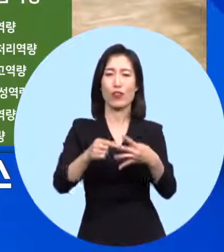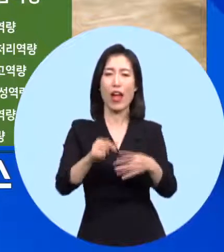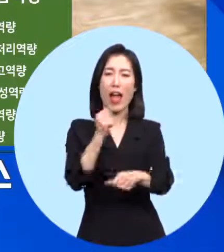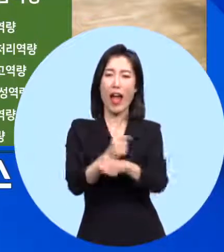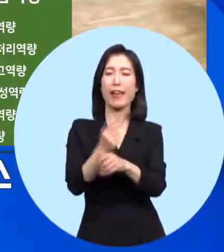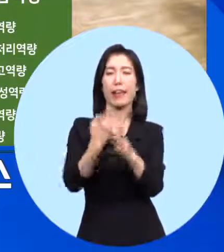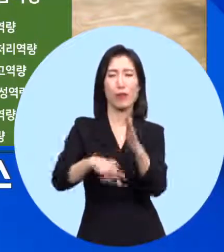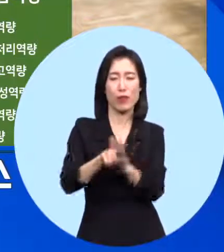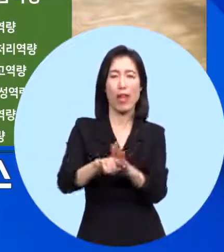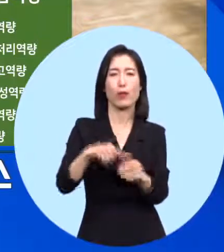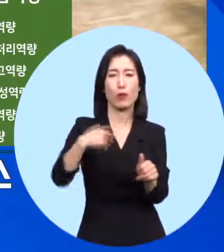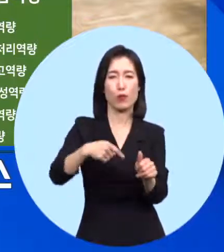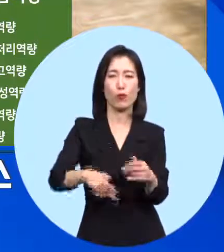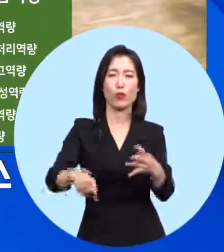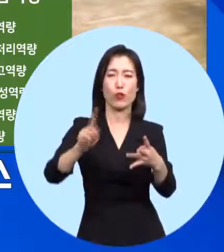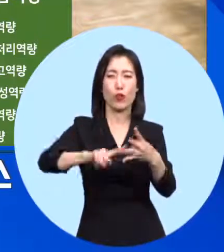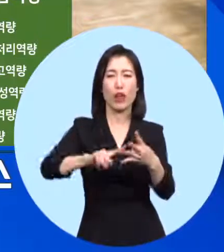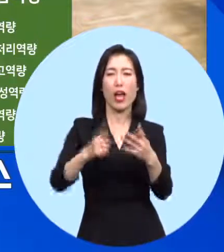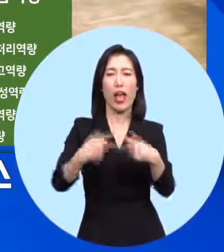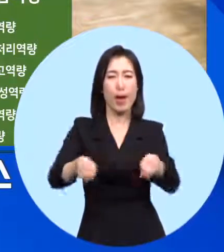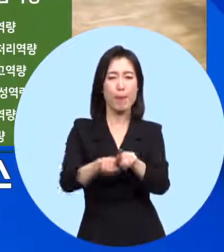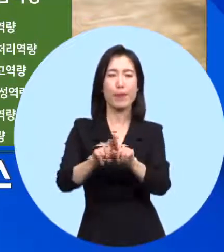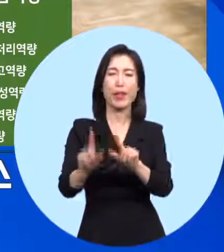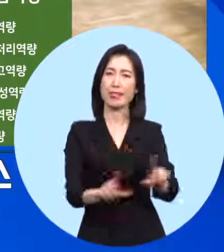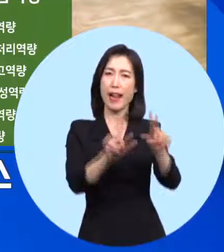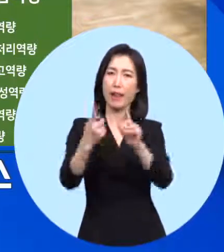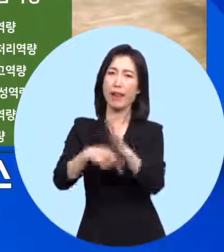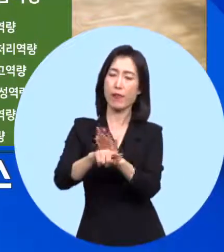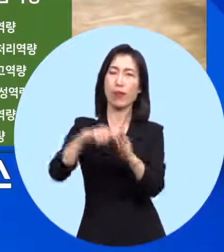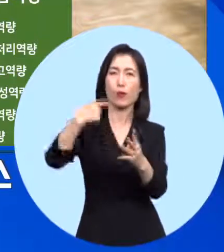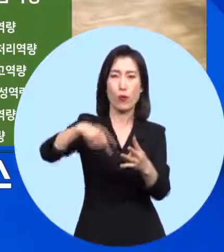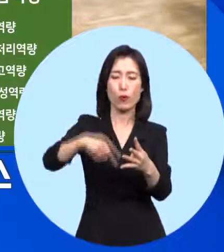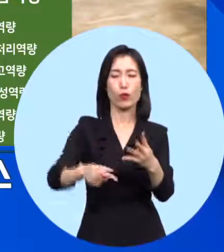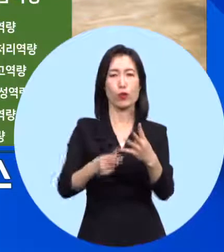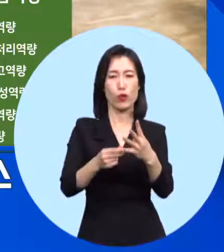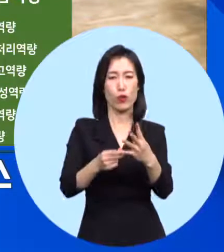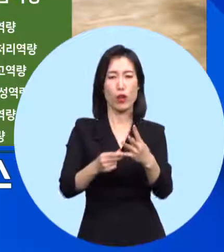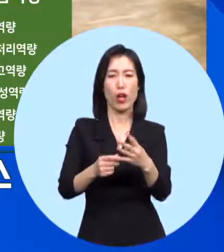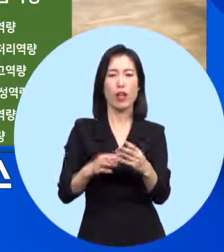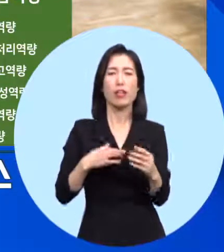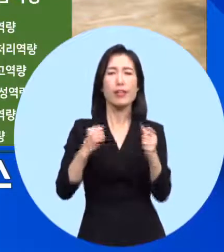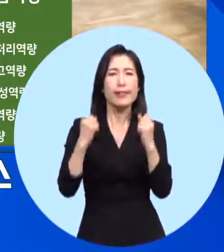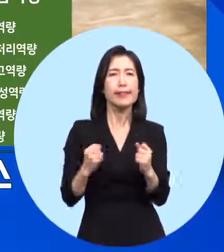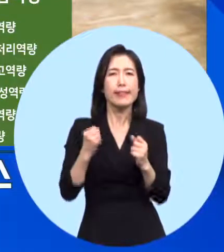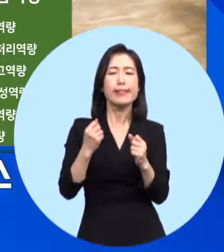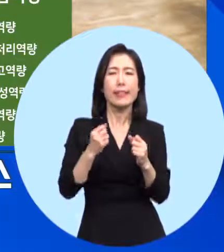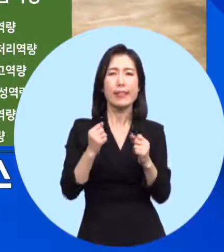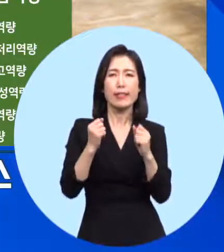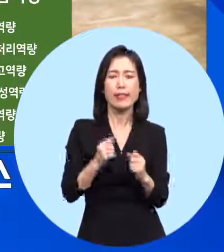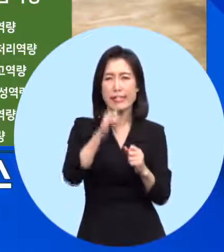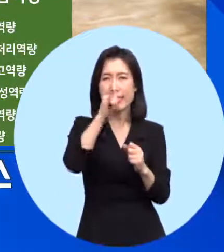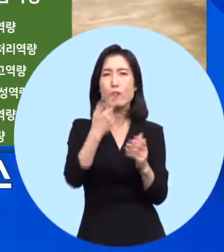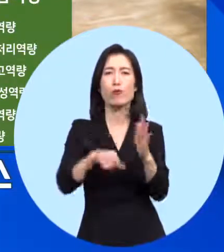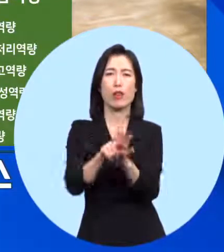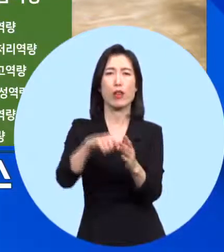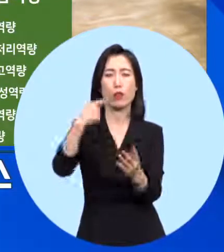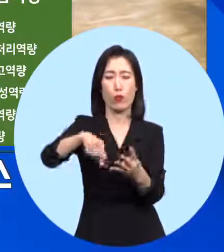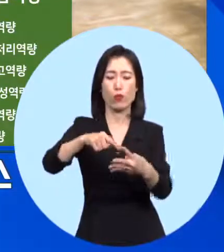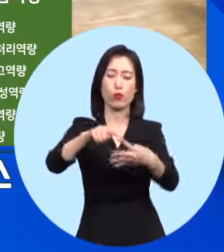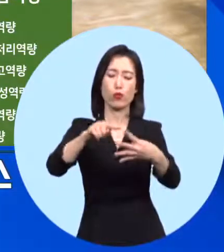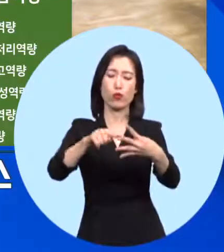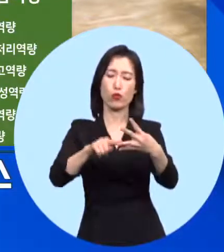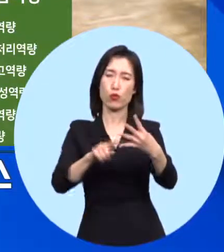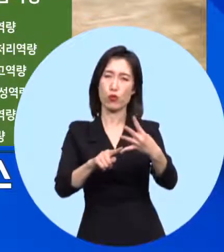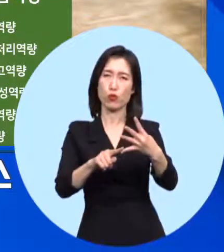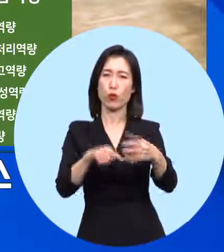learning to know, learning to do, learning to live together, learning to be, 이렇게